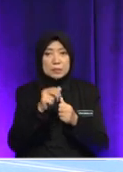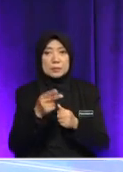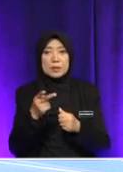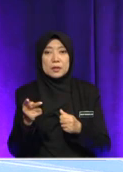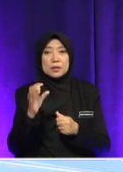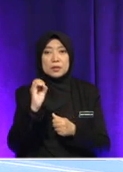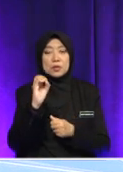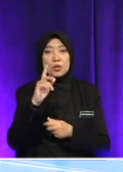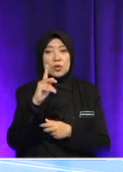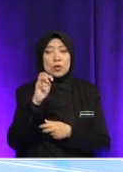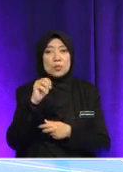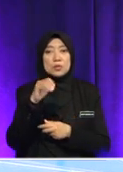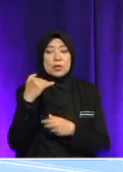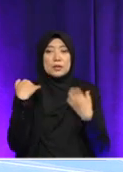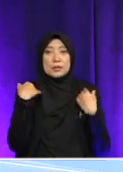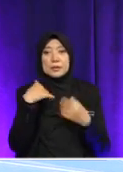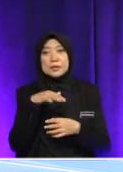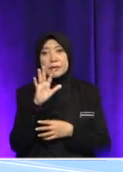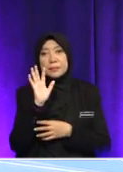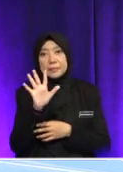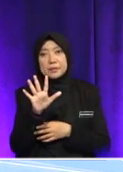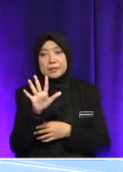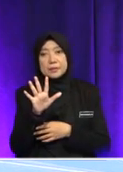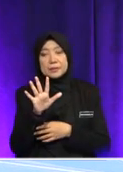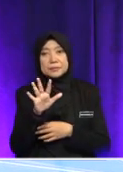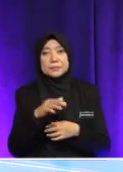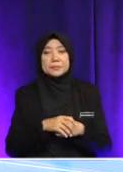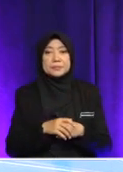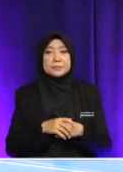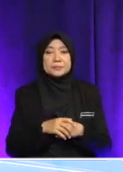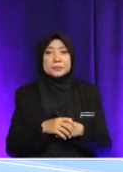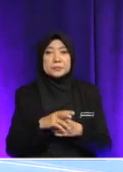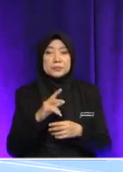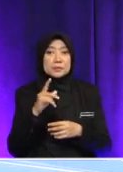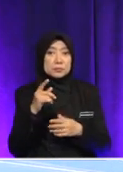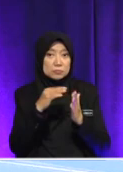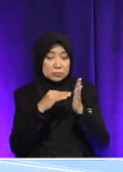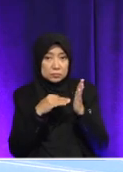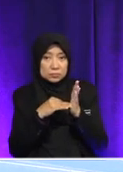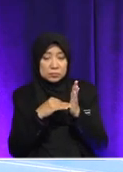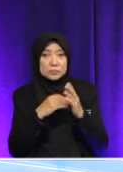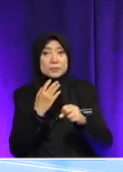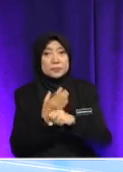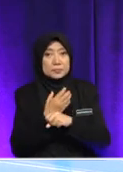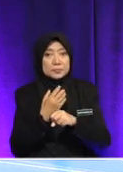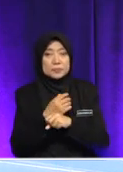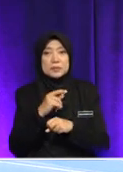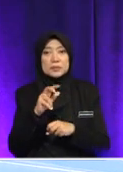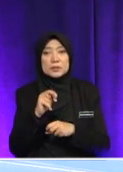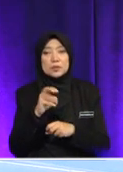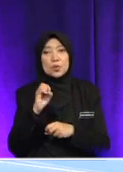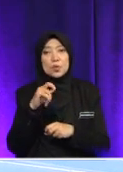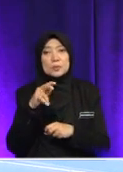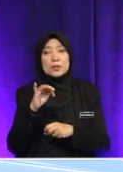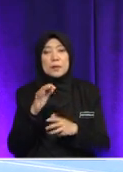ada lima jenis yang pertama kita ada konkrit yang dipekuko kita ada kaca Gantian kita ada gantian optik yang